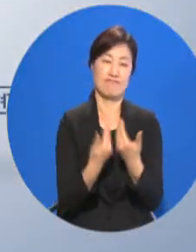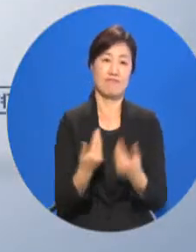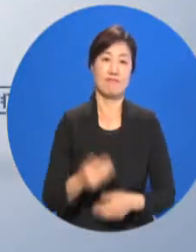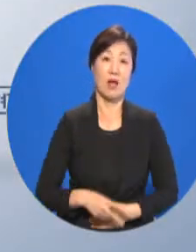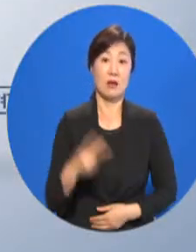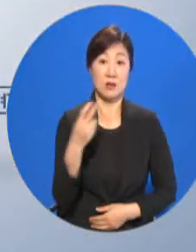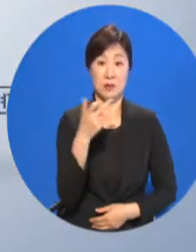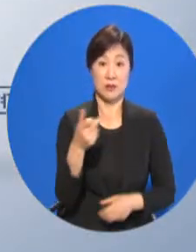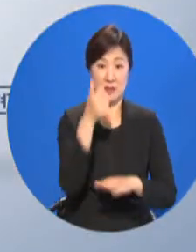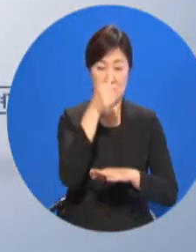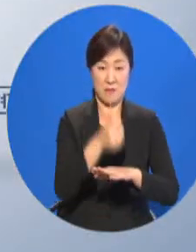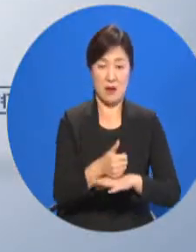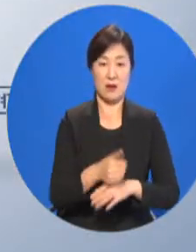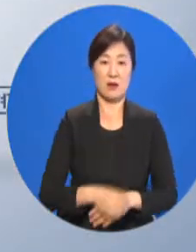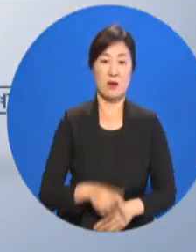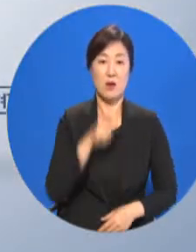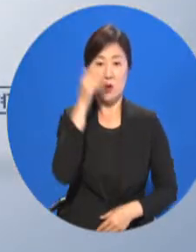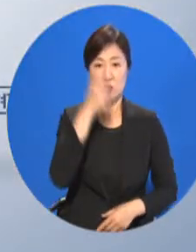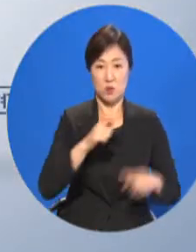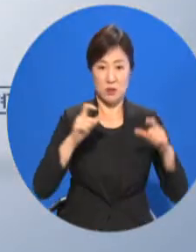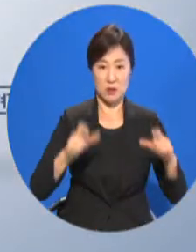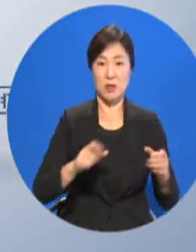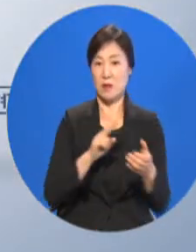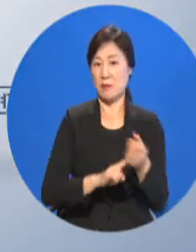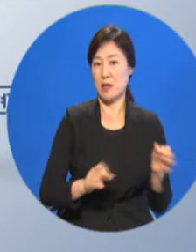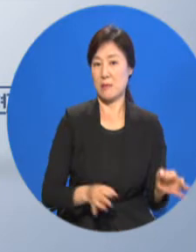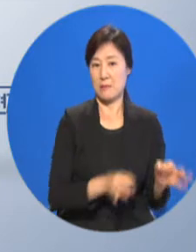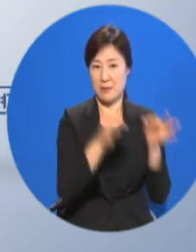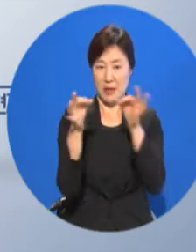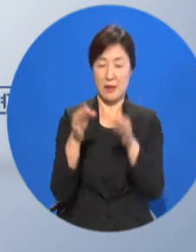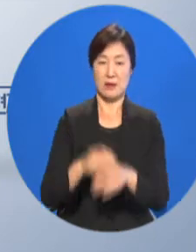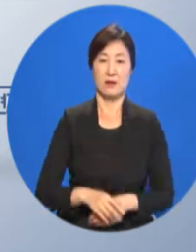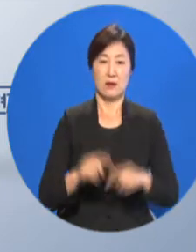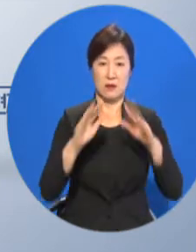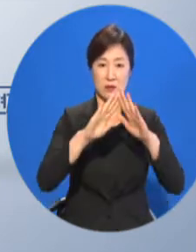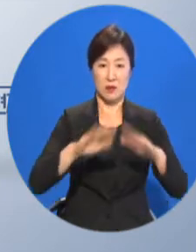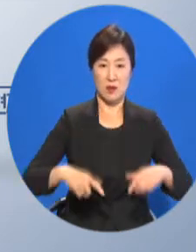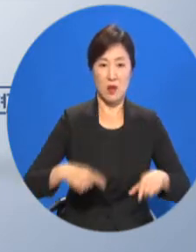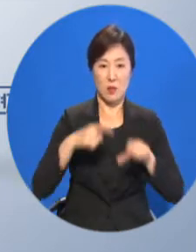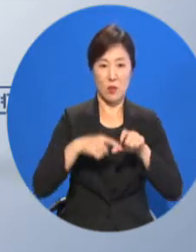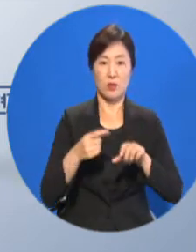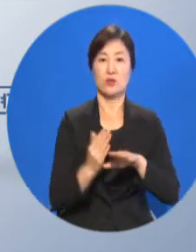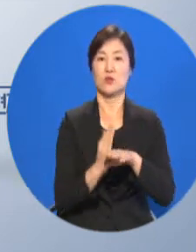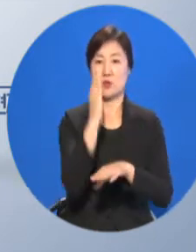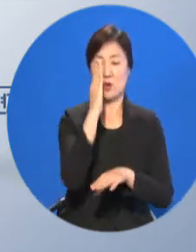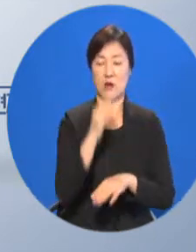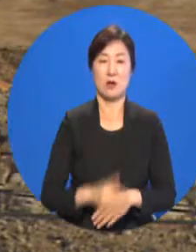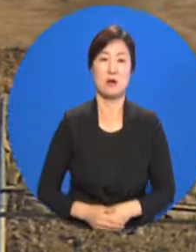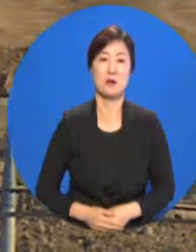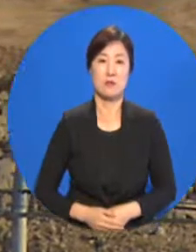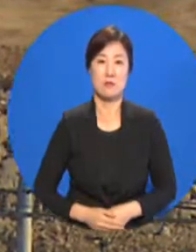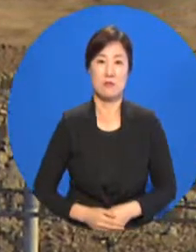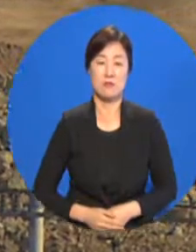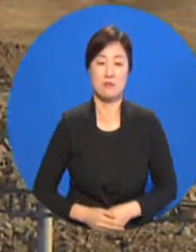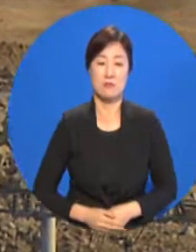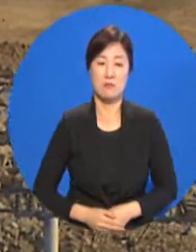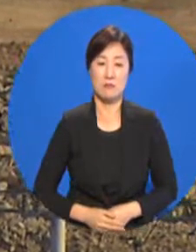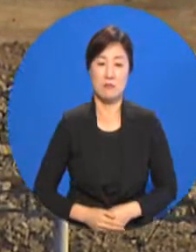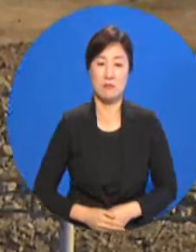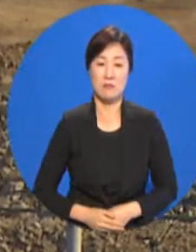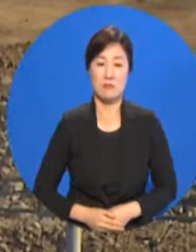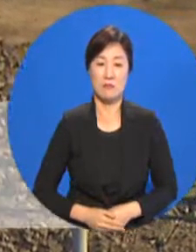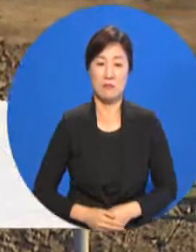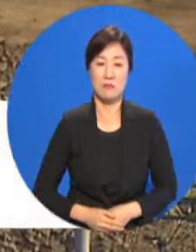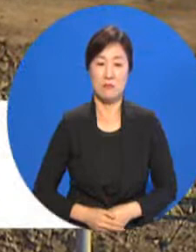2017년 말을 중심으로 여수 지역 아파트 매매 가격 상승폭은 전라남도 평균 수준을 웃돌고 있습니다. 최근에 여수가 활기가